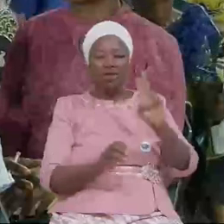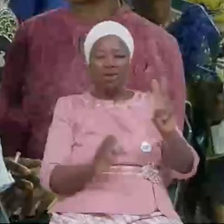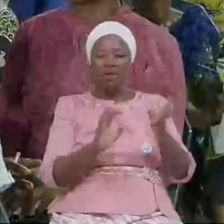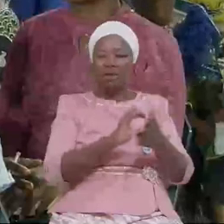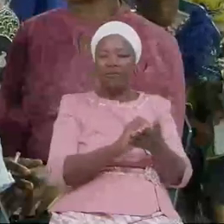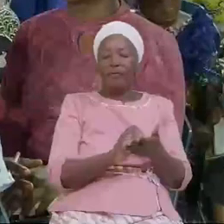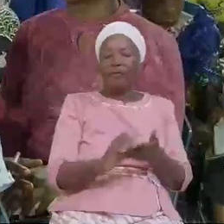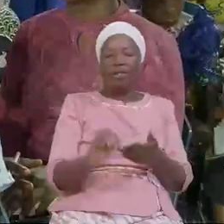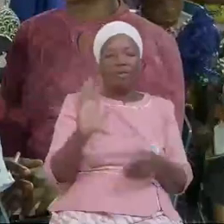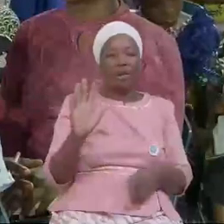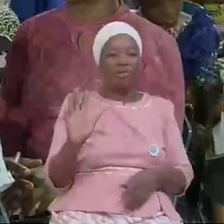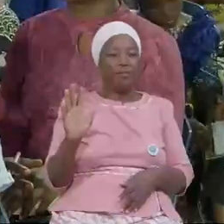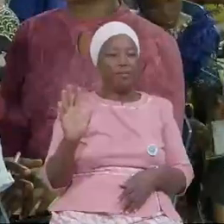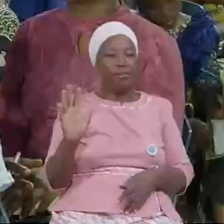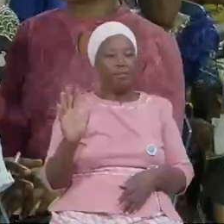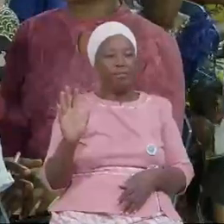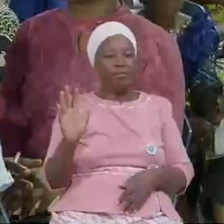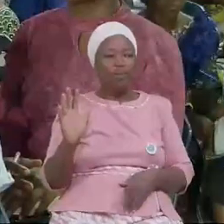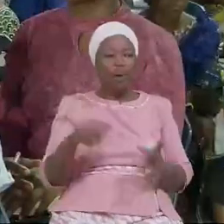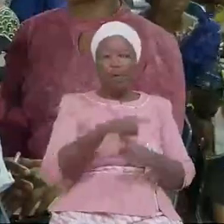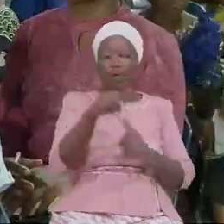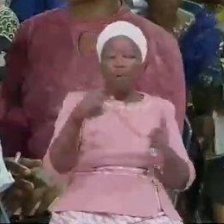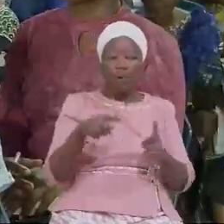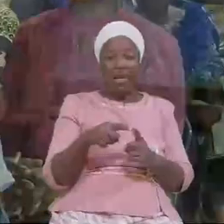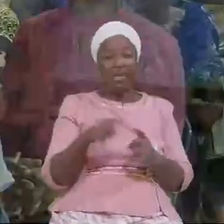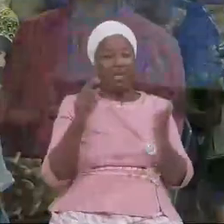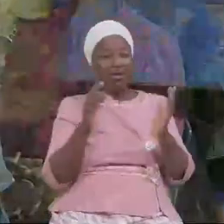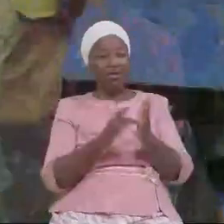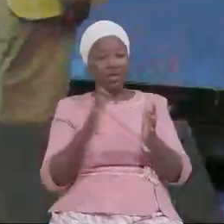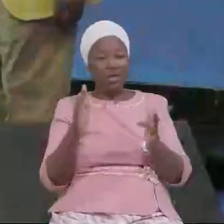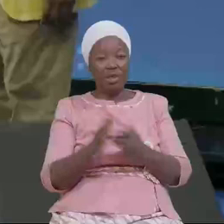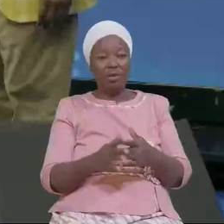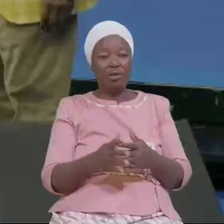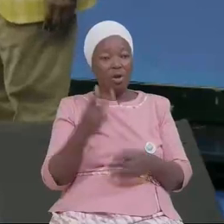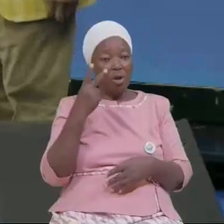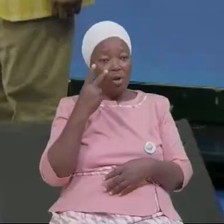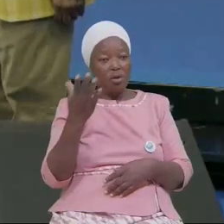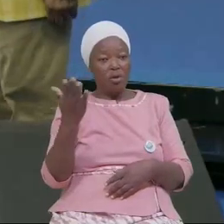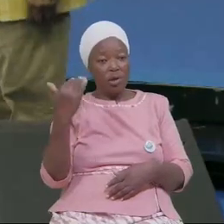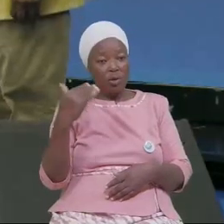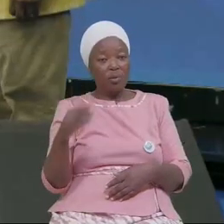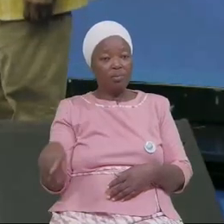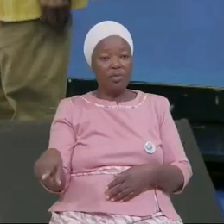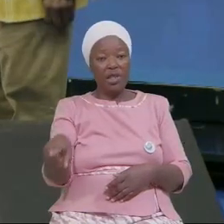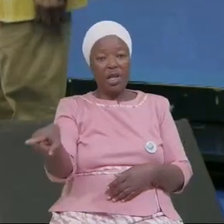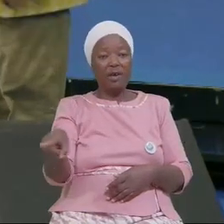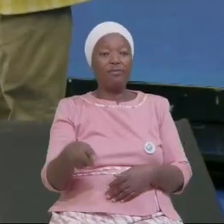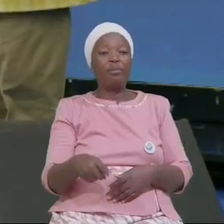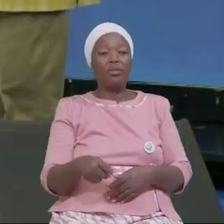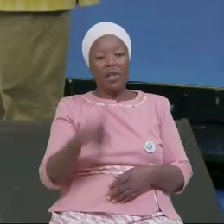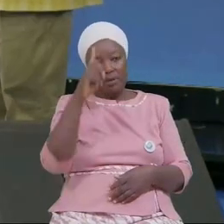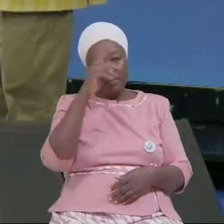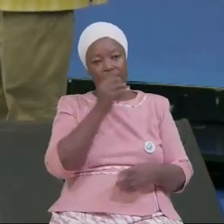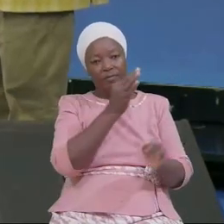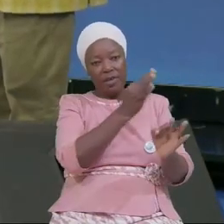verset 5. Marc 2, verset 5. Jésus, voyant leur foi,